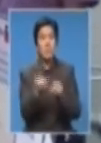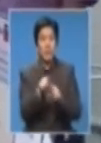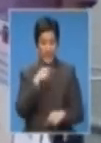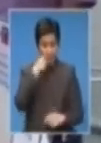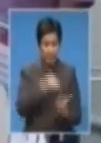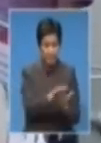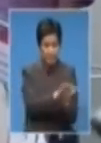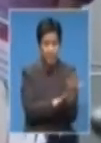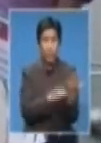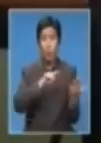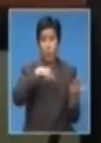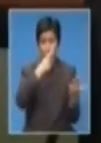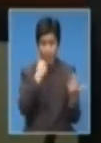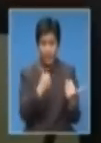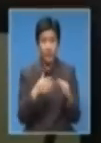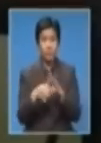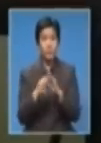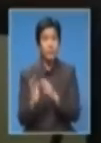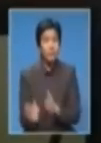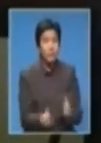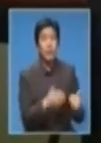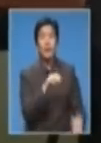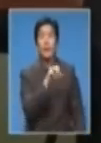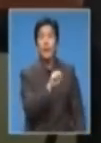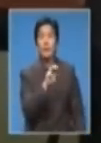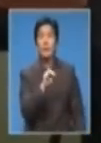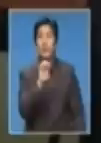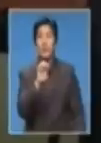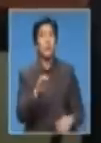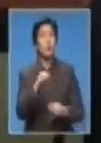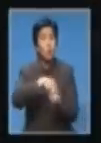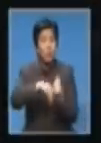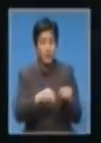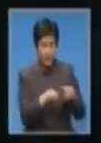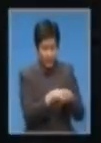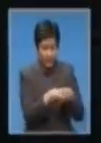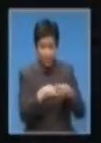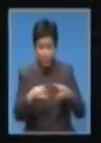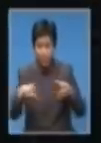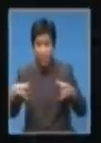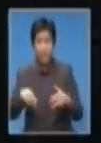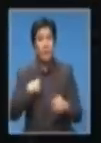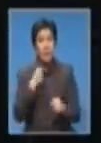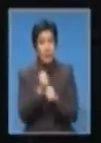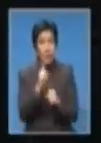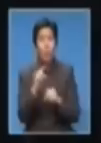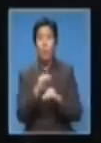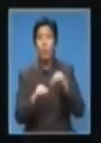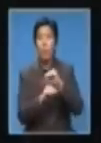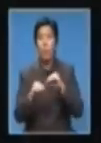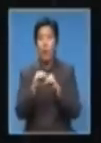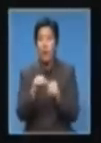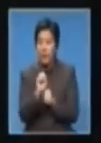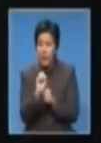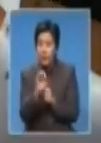ให้ได้ก่อนด้านการสร้างความแข็งของ SME ก็ดำเนินการโดยการขยายผลโครงการที่ปรึกษาเท